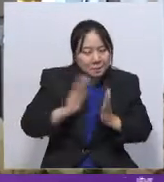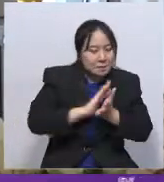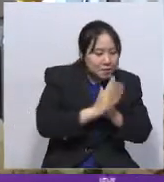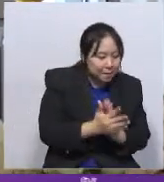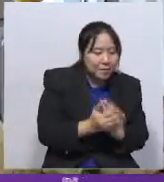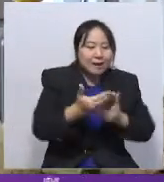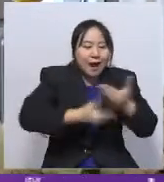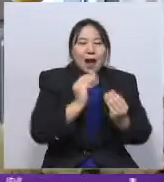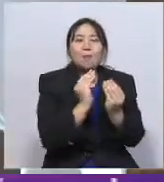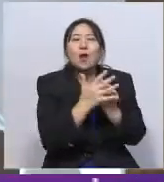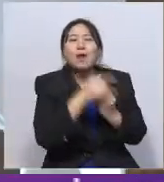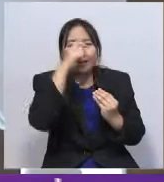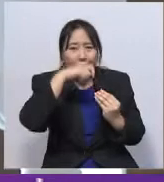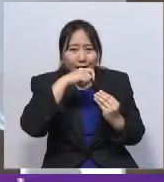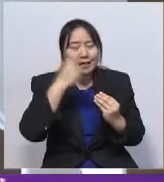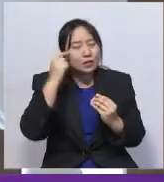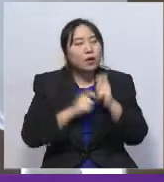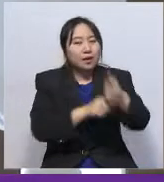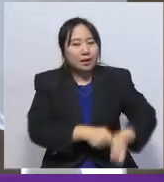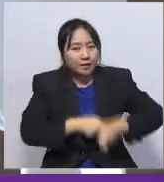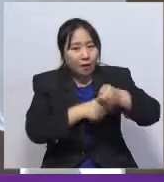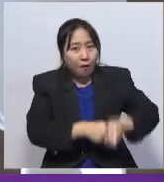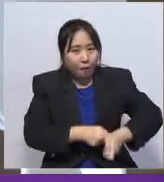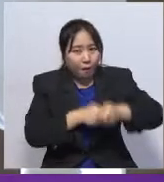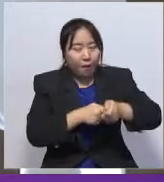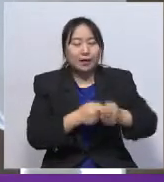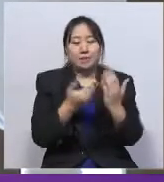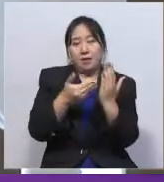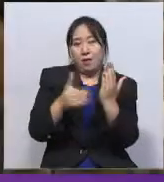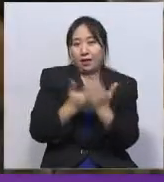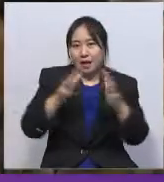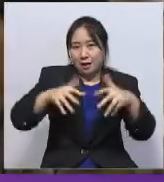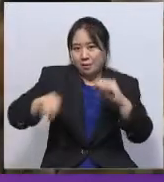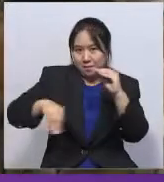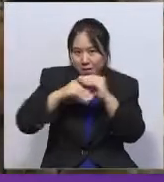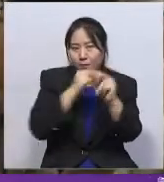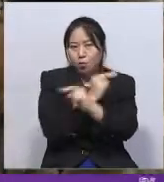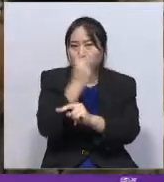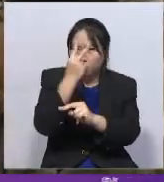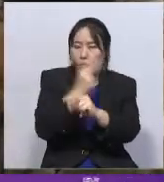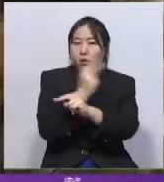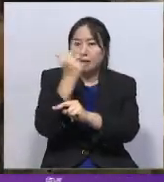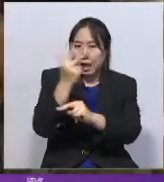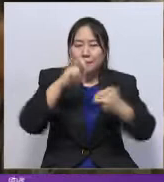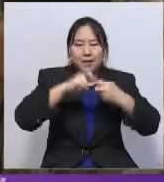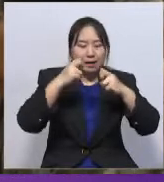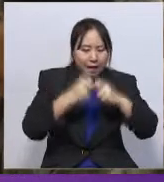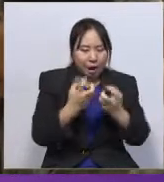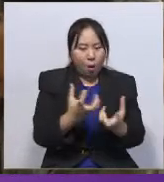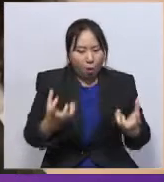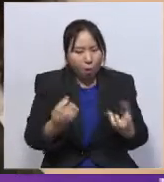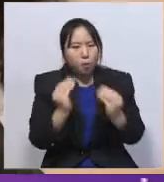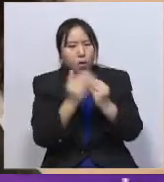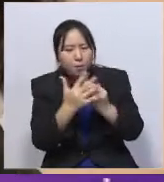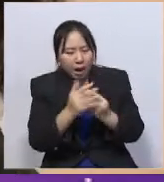ไม้ซึ่งคาดว่าเกษตรกรในพื้นที่ภาคตะวันออกจะมีรายได้เพิ่มขึ้น 2-3 เท่าลดปัญหาผลผลิตทางการเกษตรขา